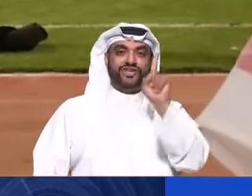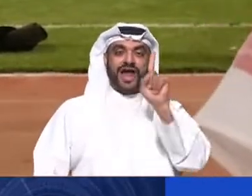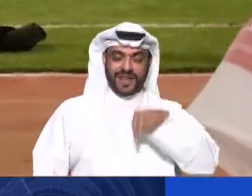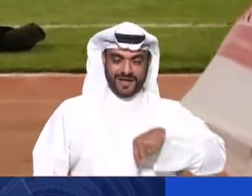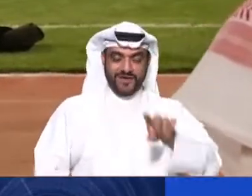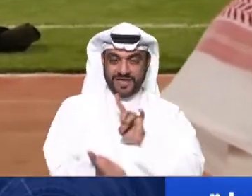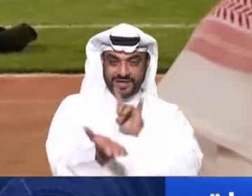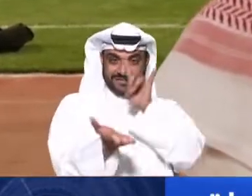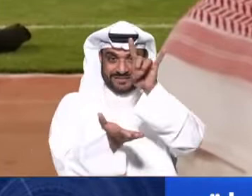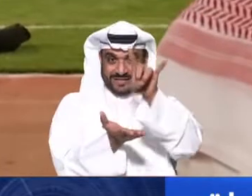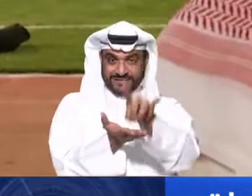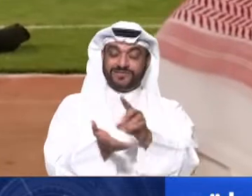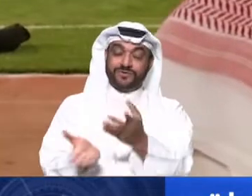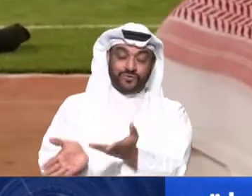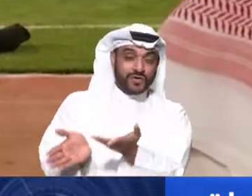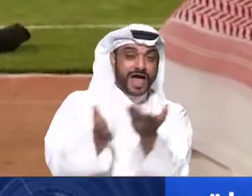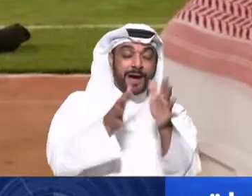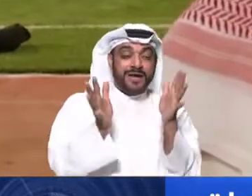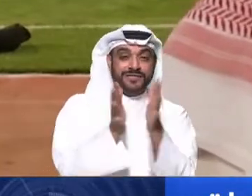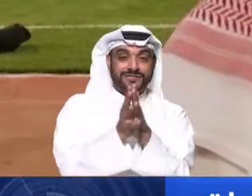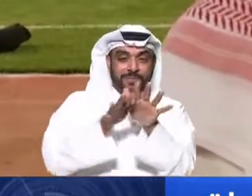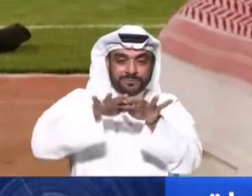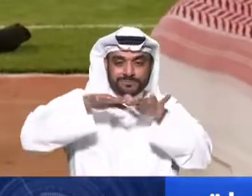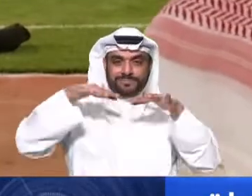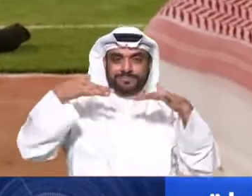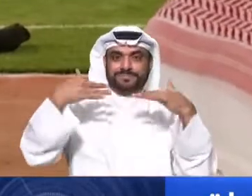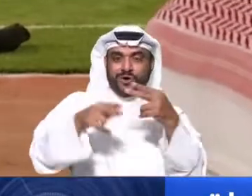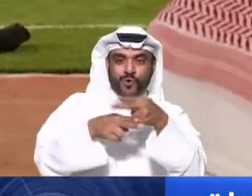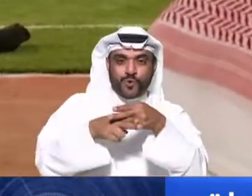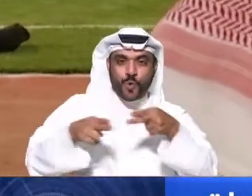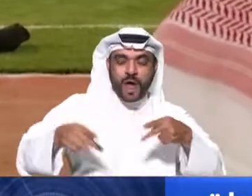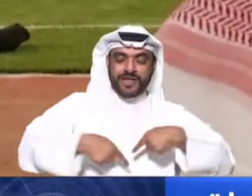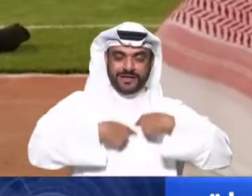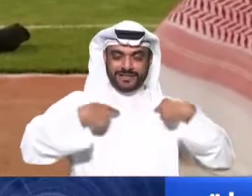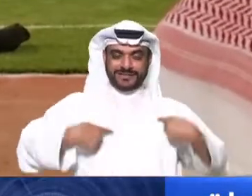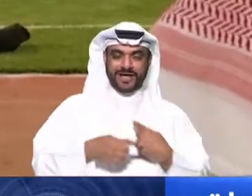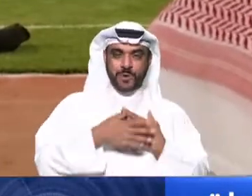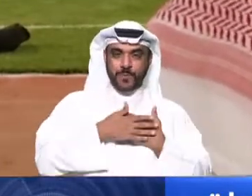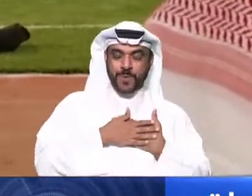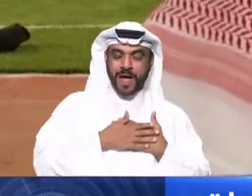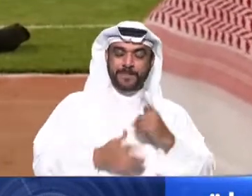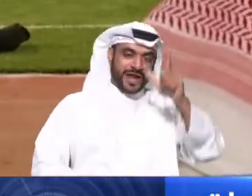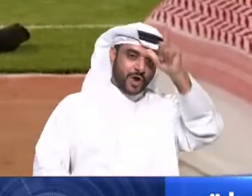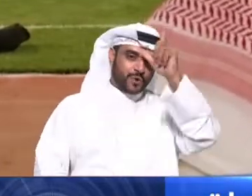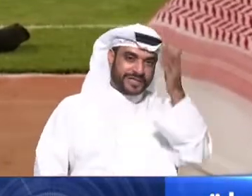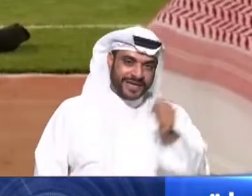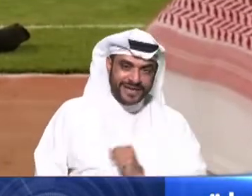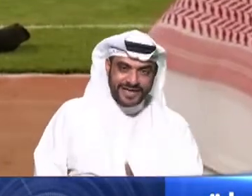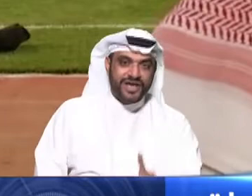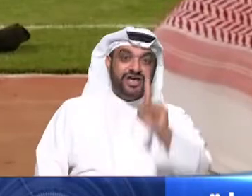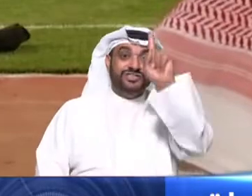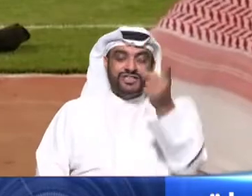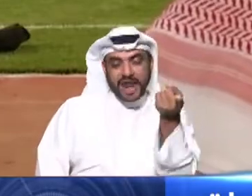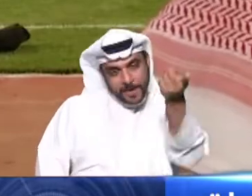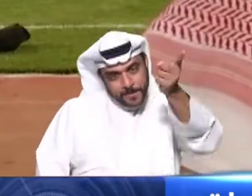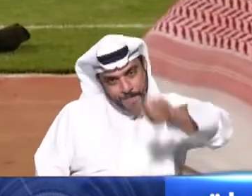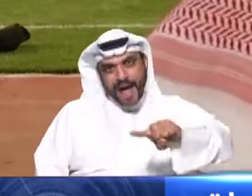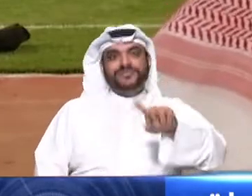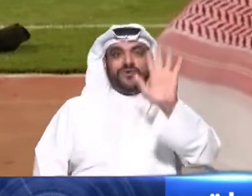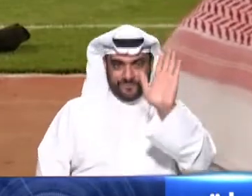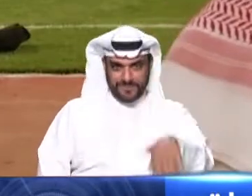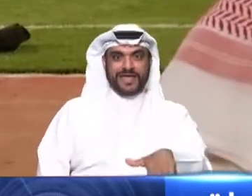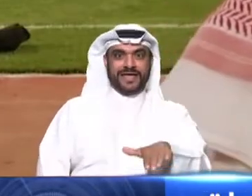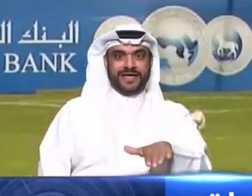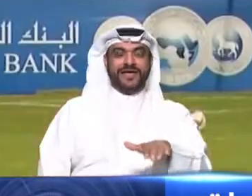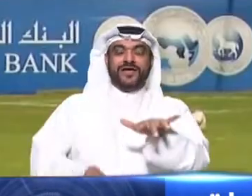الدفاع بأن تحمل جماهير الكويت، جماهير المحبة، إلى المملكة الأردنية الهاشمية. فإن شاء الله بكرة سيكون هناك عدد من